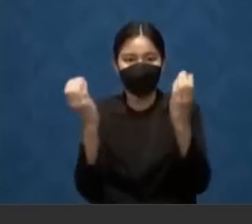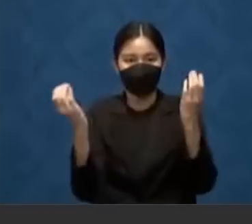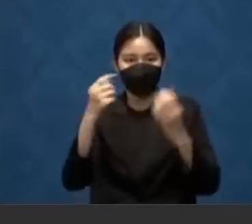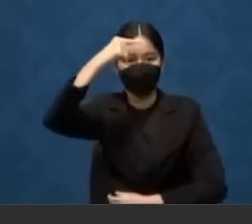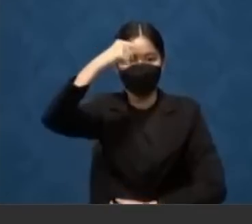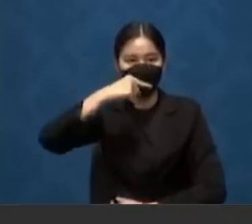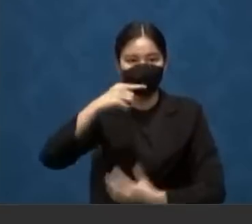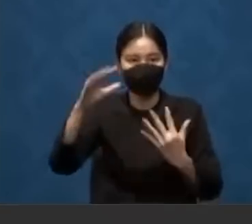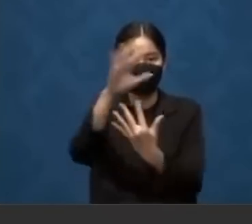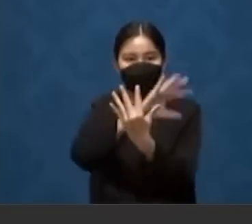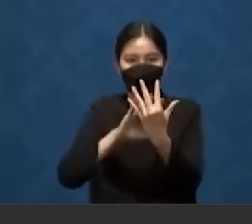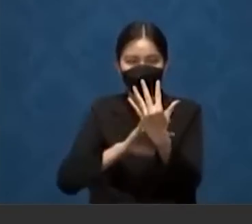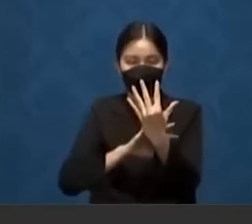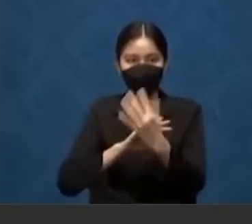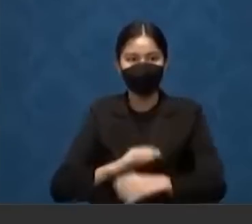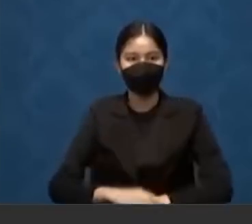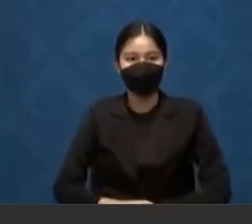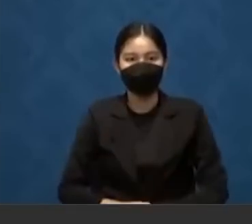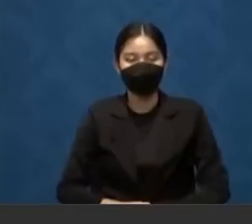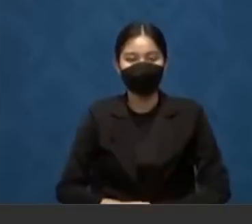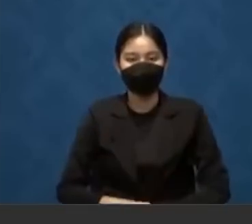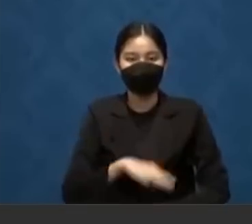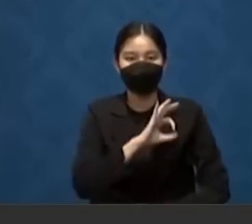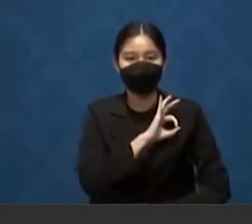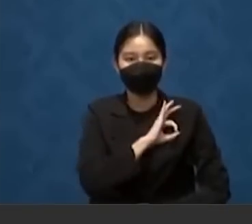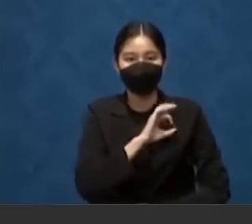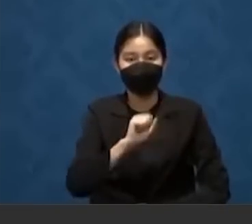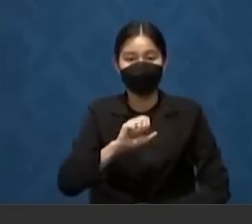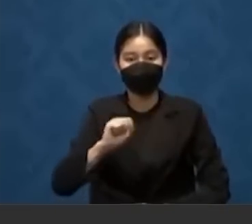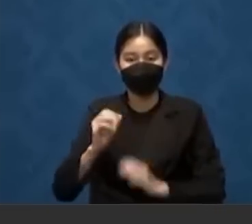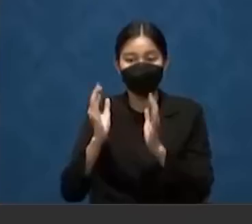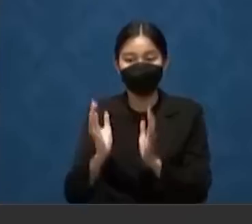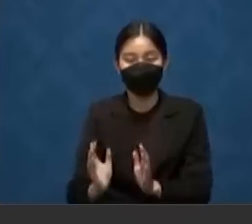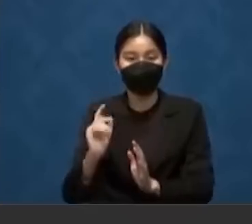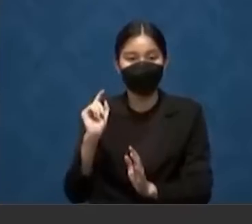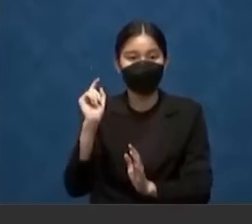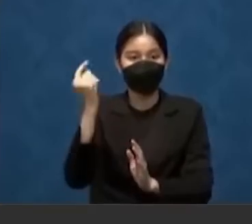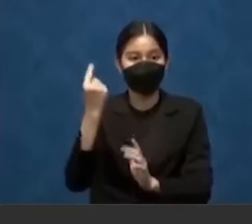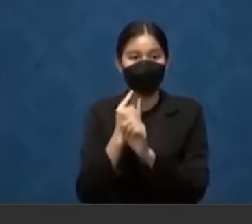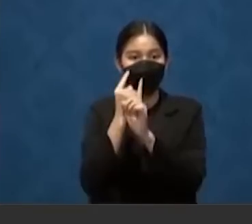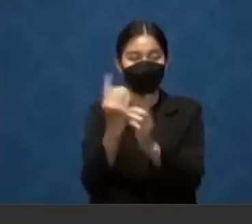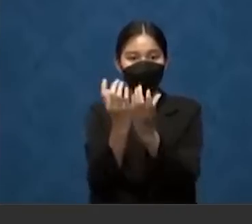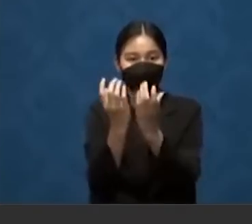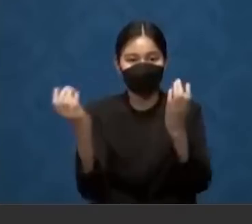หรับ 144ื่จากมีสมาชคสภาพุทธโรใหม่ใ Lean